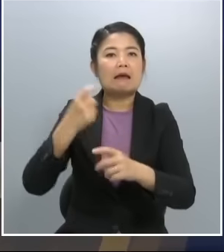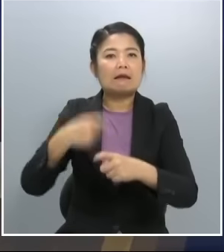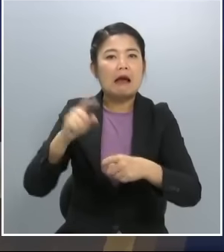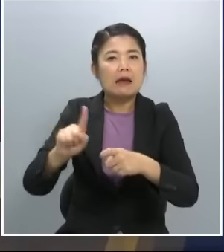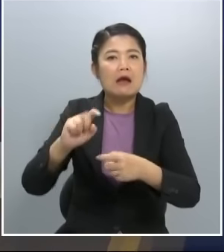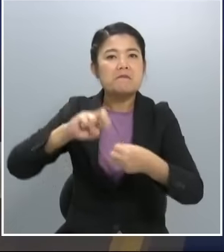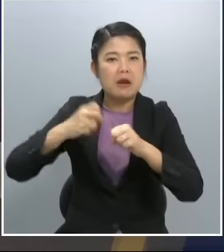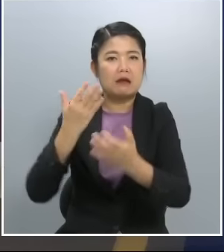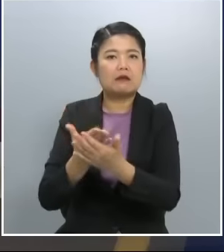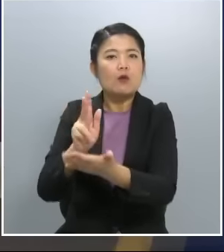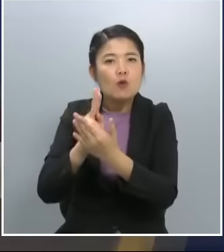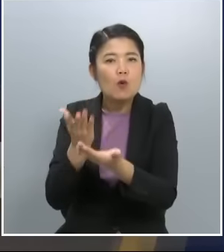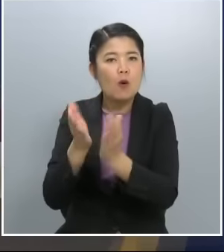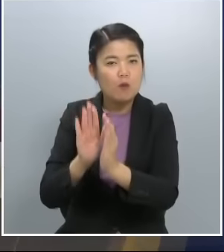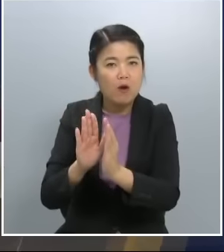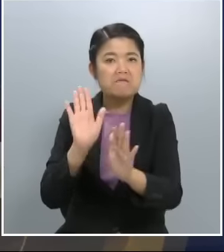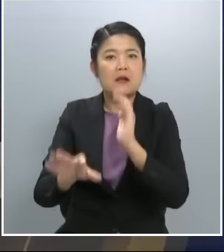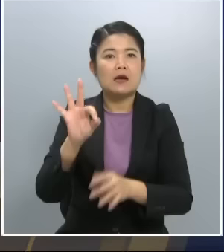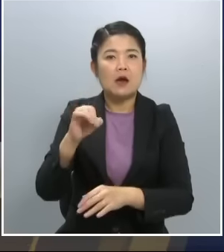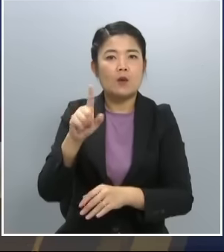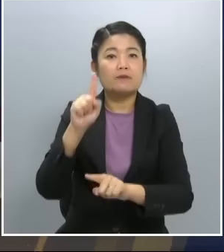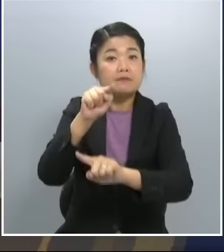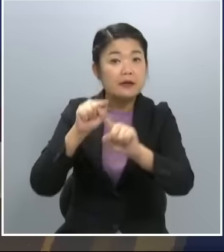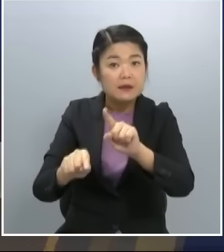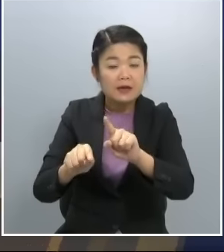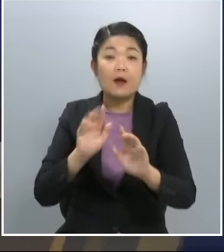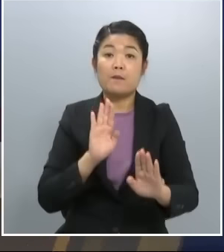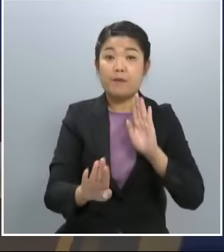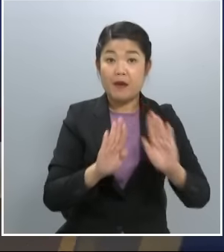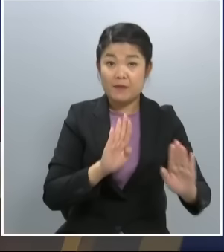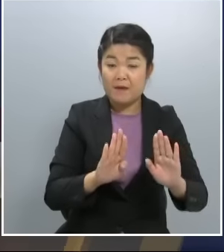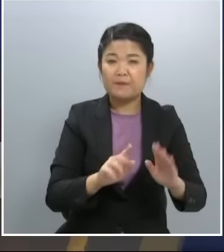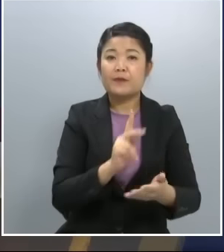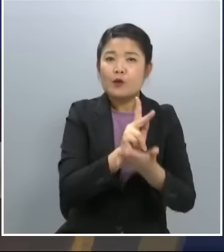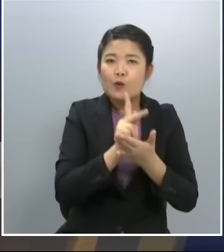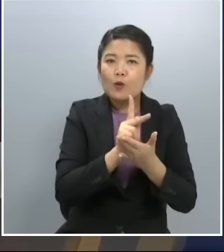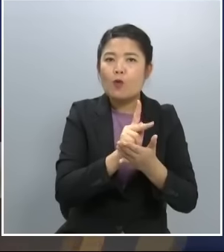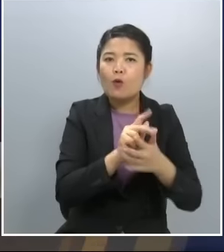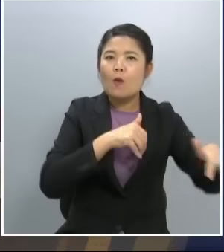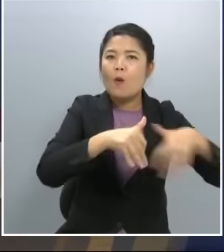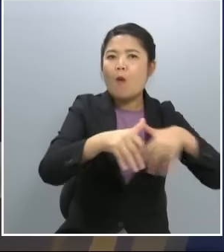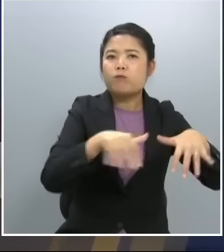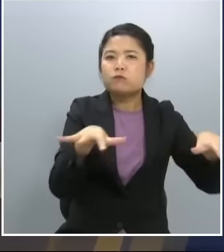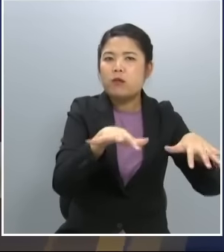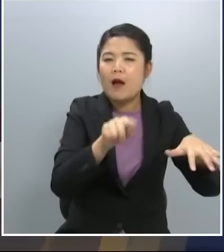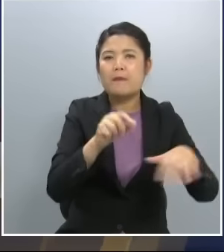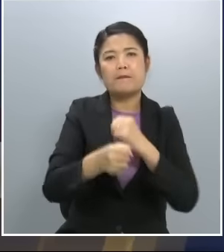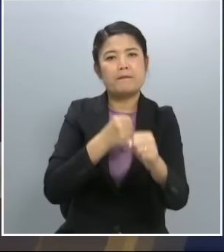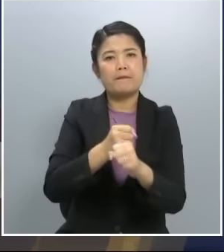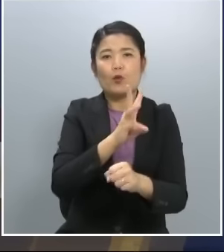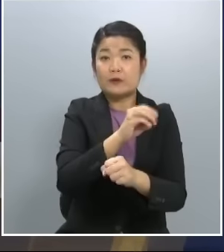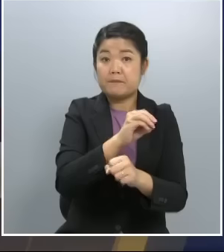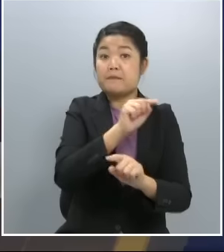หนี้ครัวเรือนปัจจุบันเนี่ย 91% ถ้าเทียบกับหนี้สาธารณะเนี่ยประมาณ 60% ไม่เกินอยู่หนี้ครัว